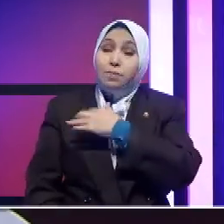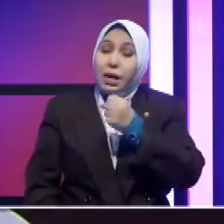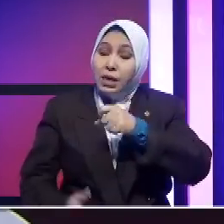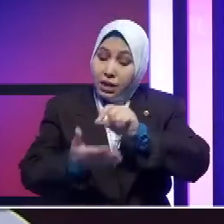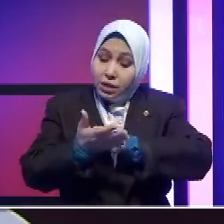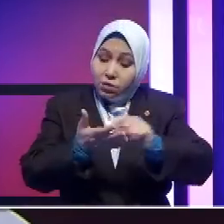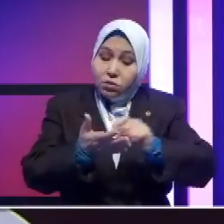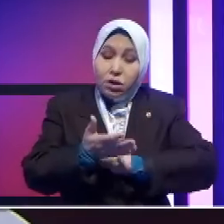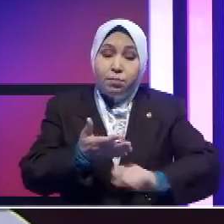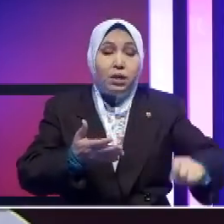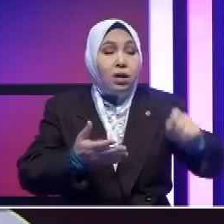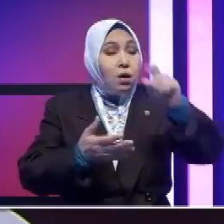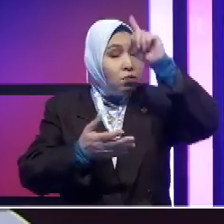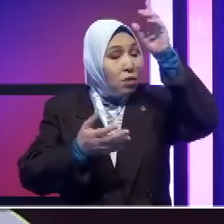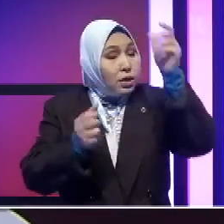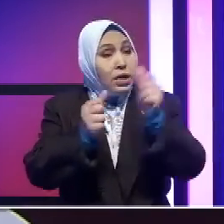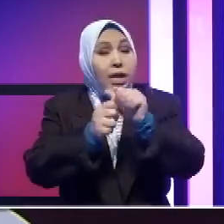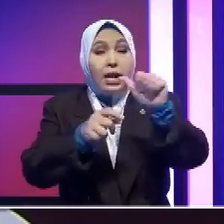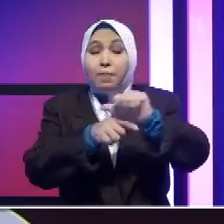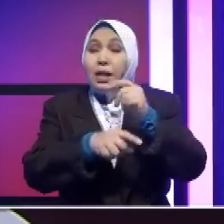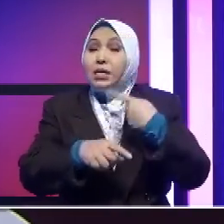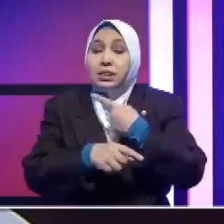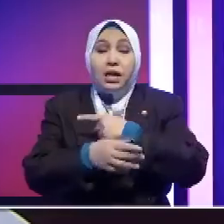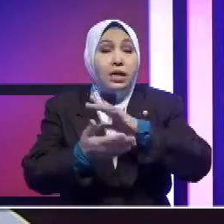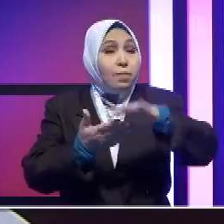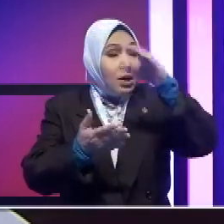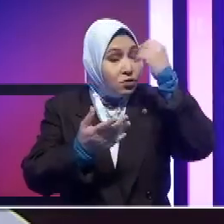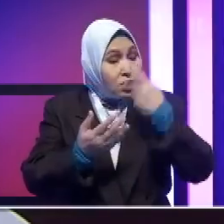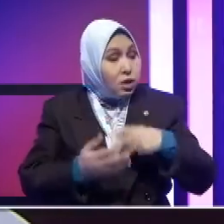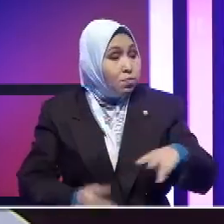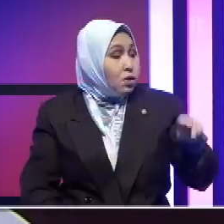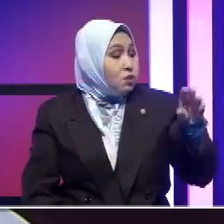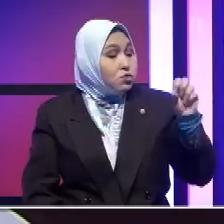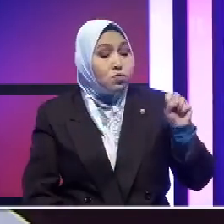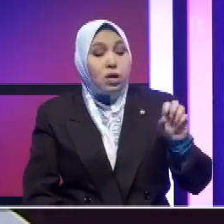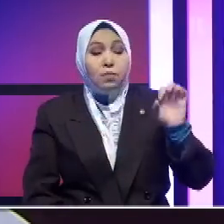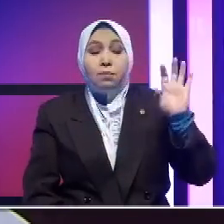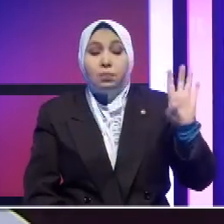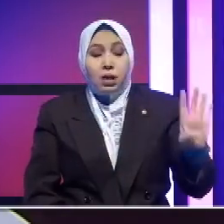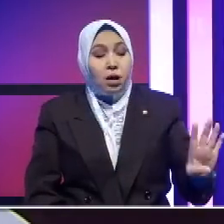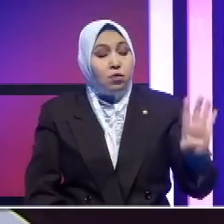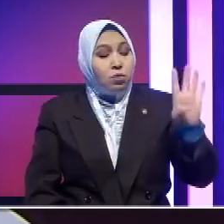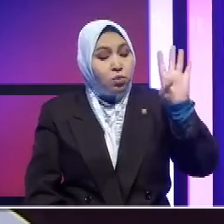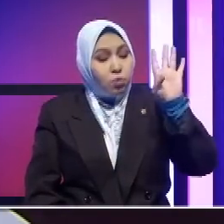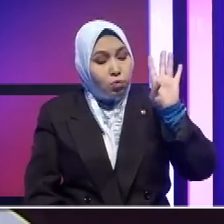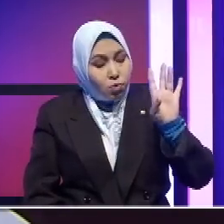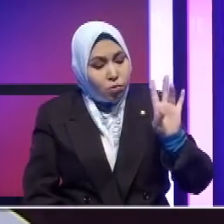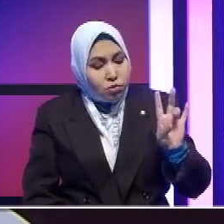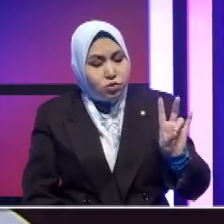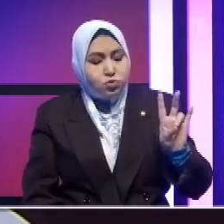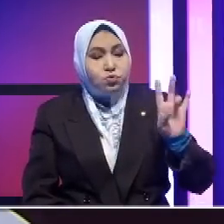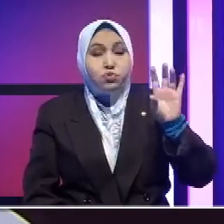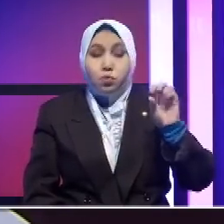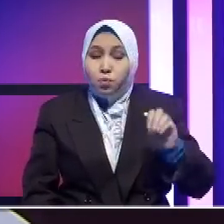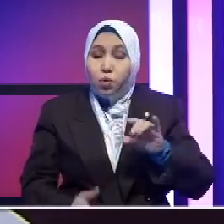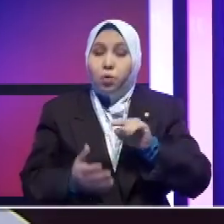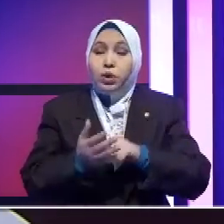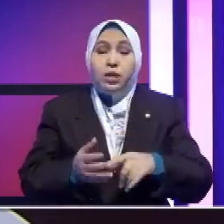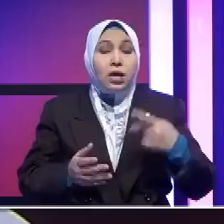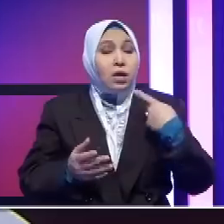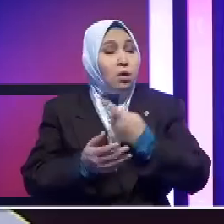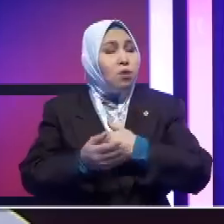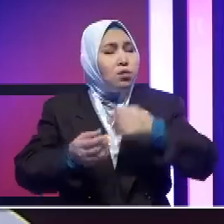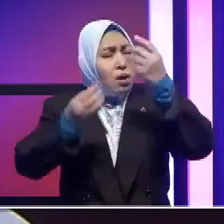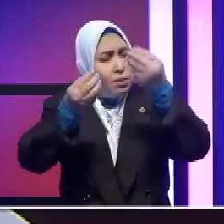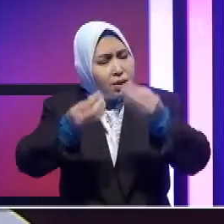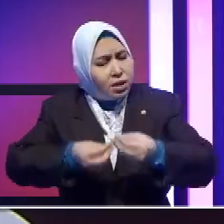Subhanahu Wa Taala dengan amal yang kita akan belajar daripada halaman 470 ini. Kita mulakan dengan doa ringkas kita. Subhanakala ilmalana illa